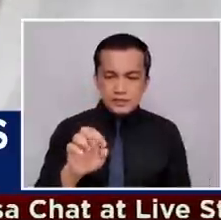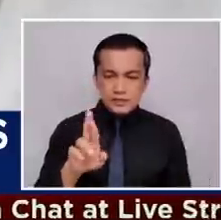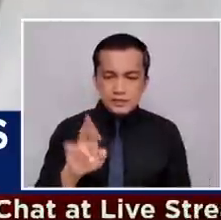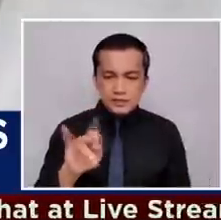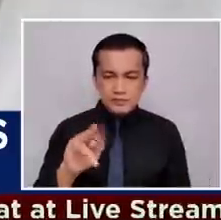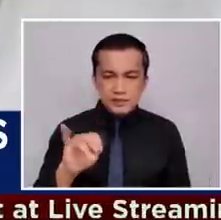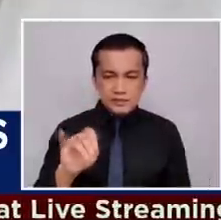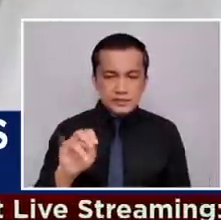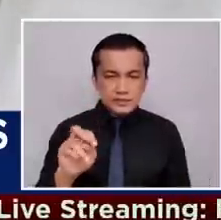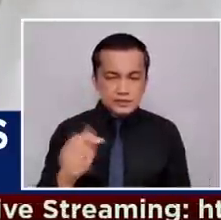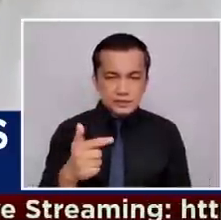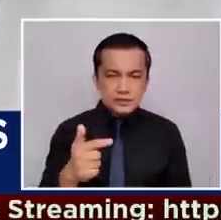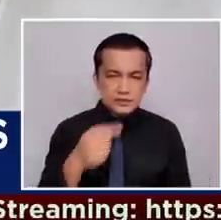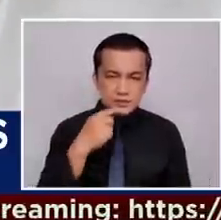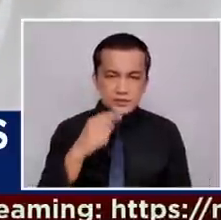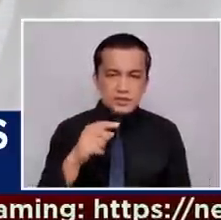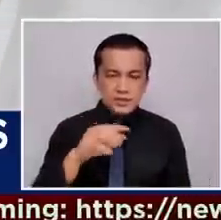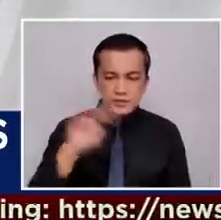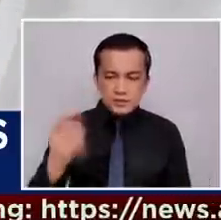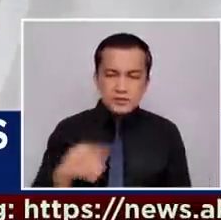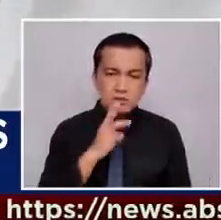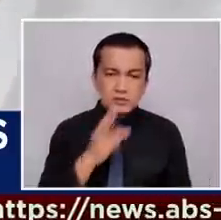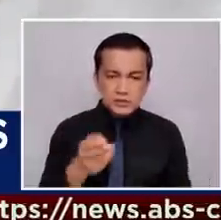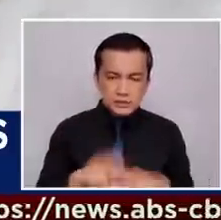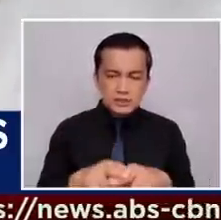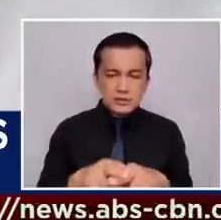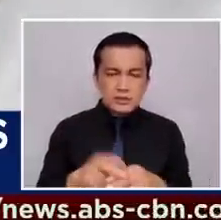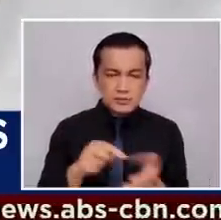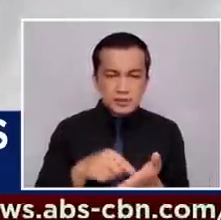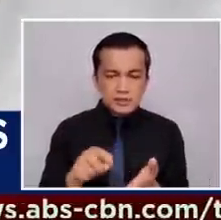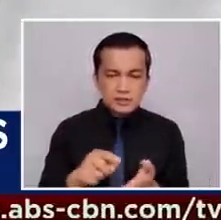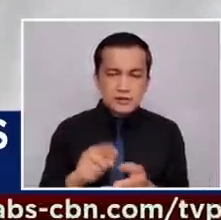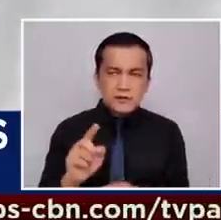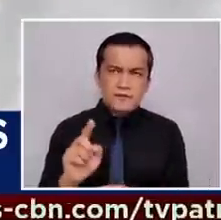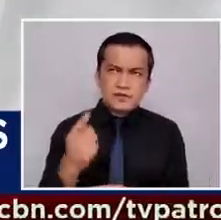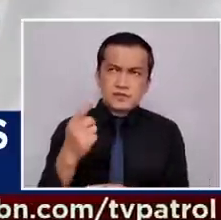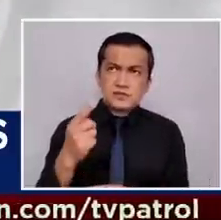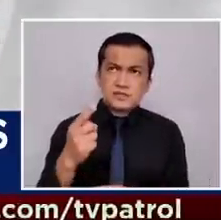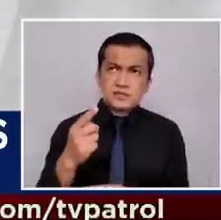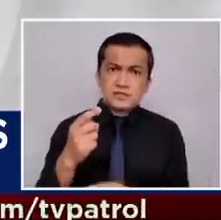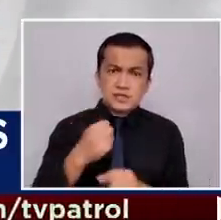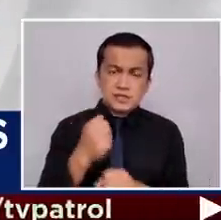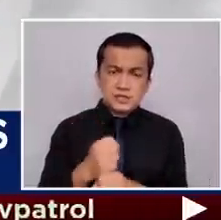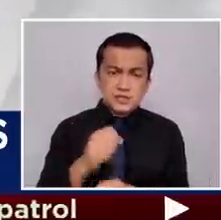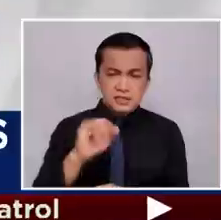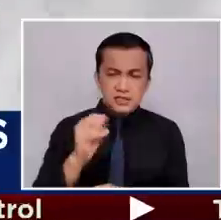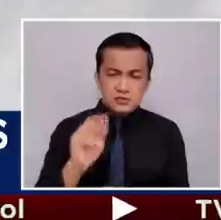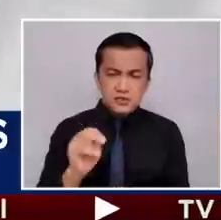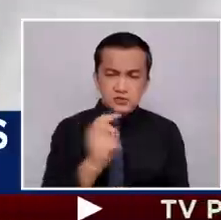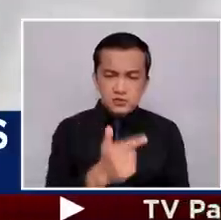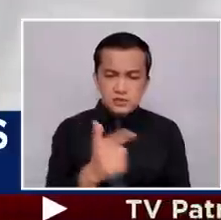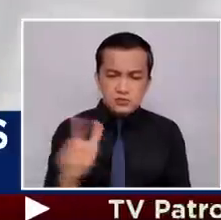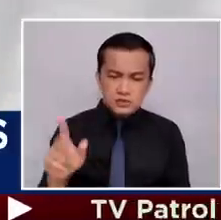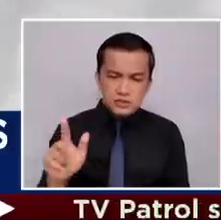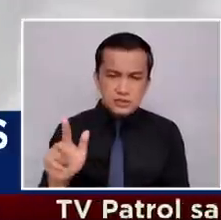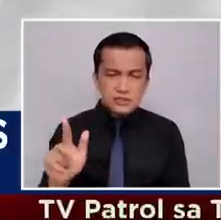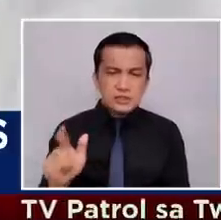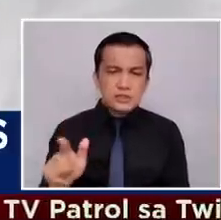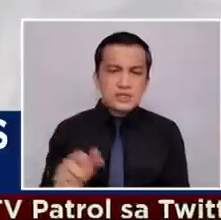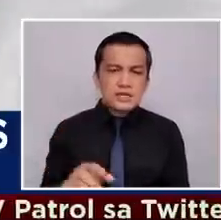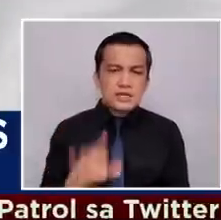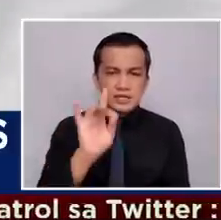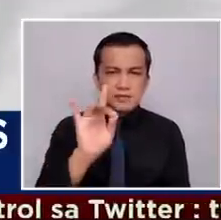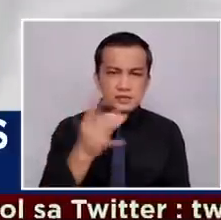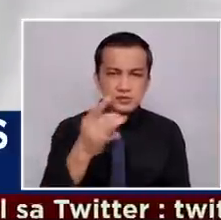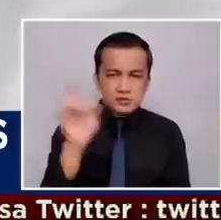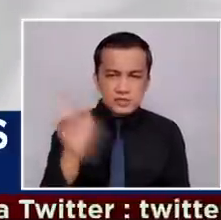ng Manila Water na dagdag singil sa unang taon o January 2023 ay mahigit 8 pesos kada cubic meter.